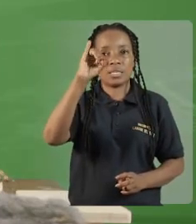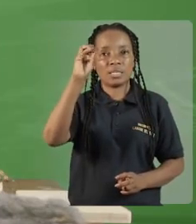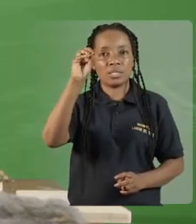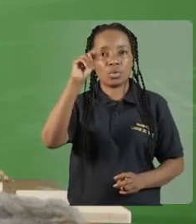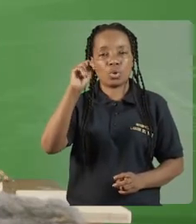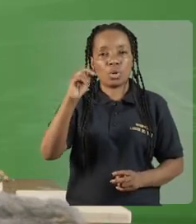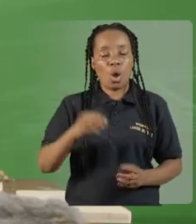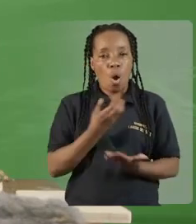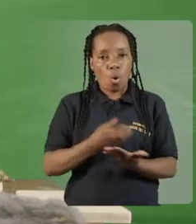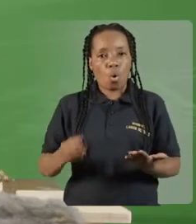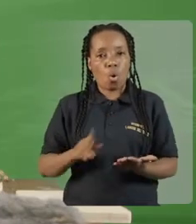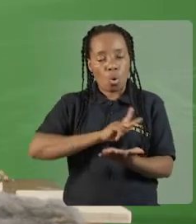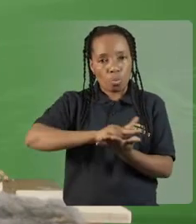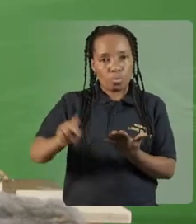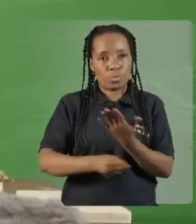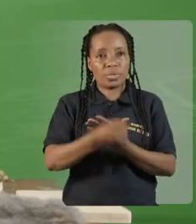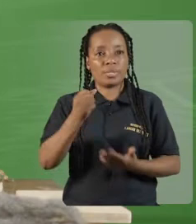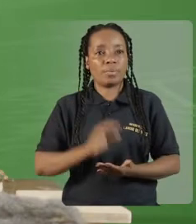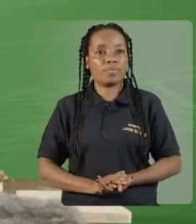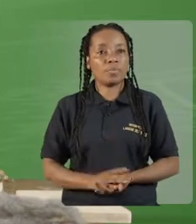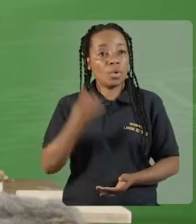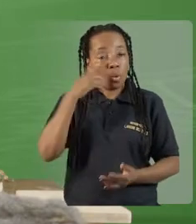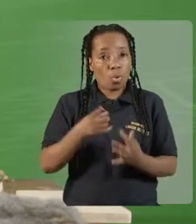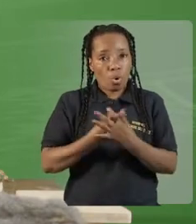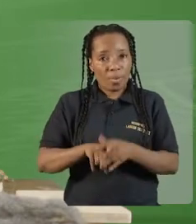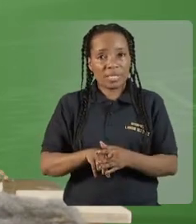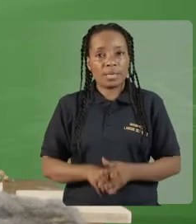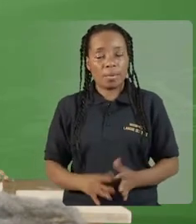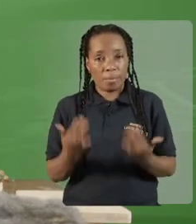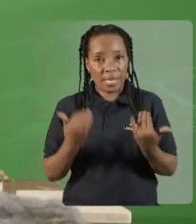allons exploiter la situation d'apprentissage suivante.